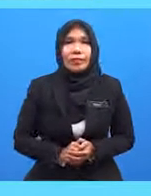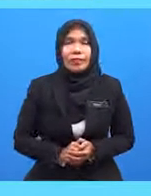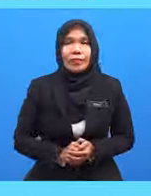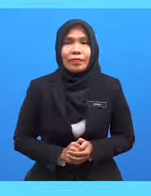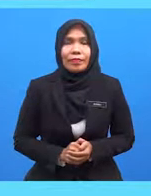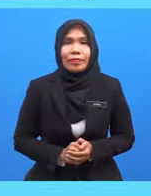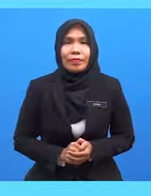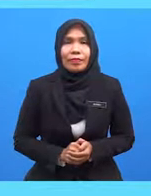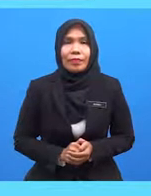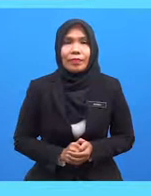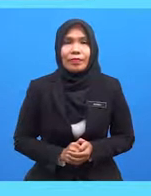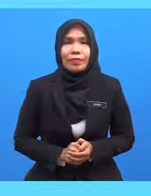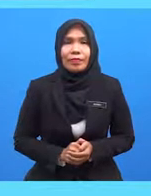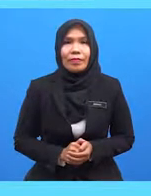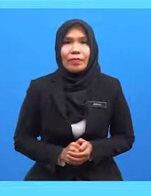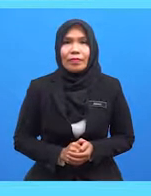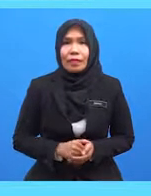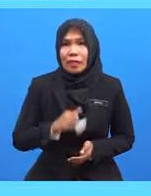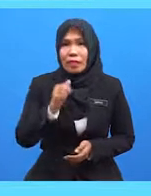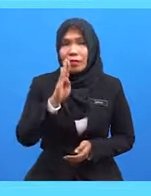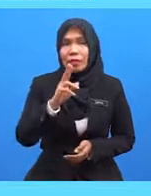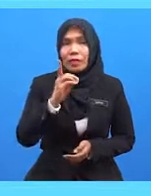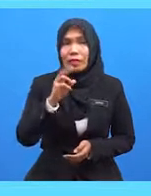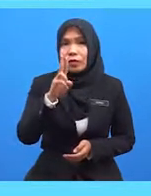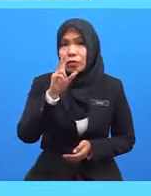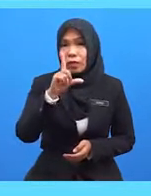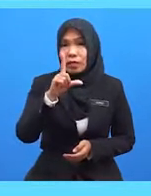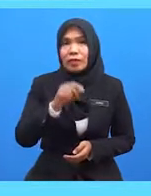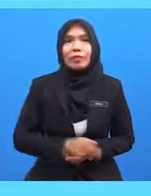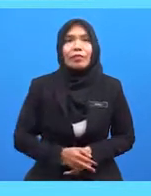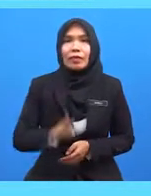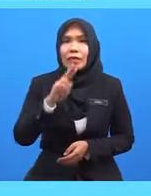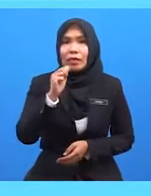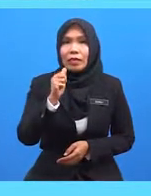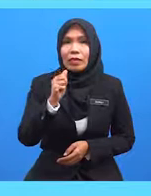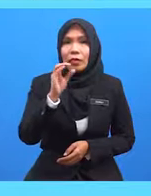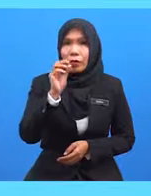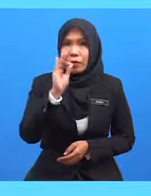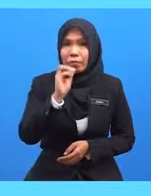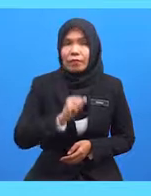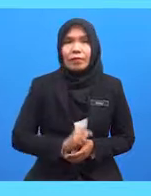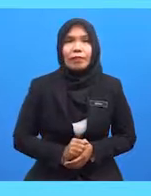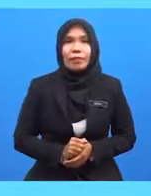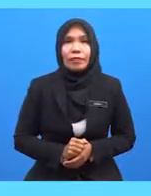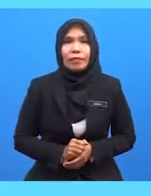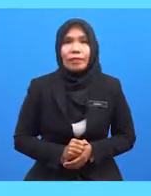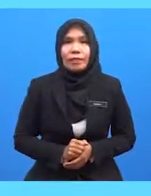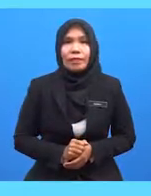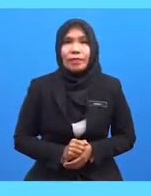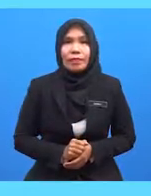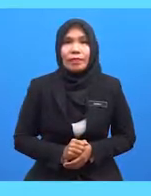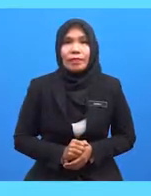1938 Masihi. Abdul Rauf Al-Singkil dengan karyanya Mirat Al-Tuluk.